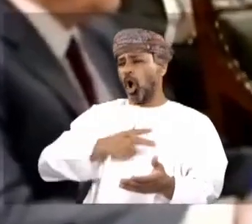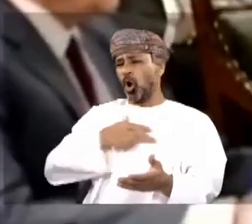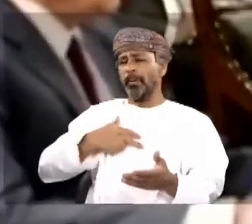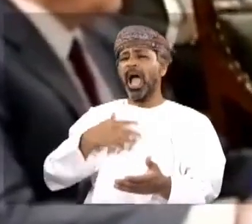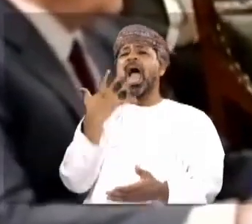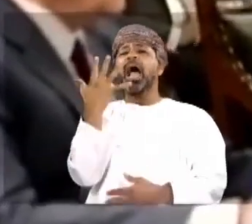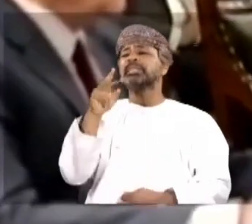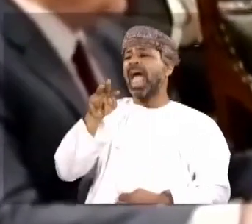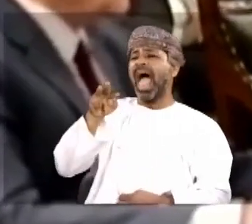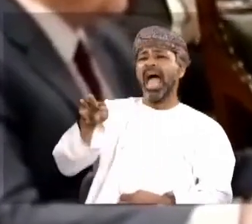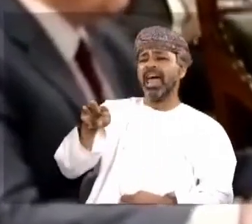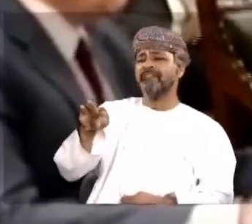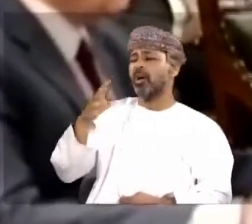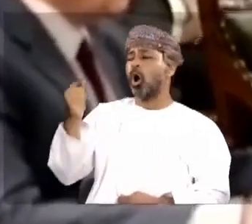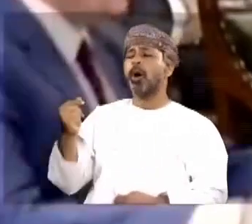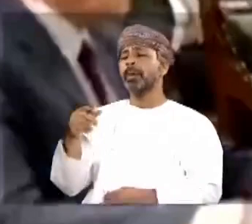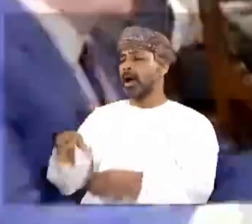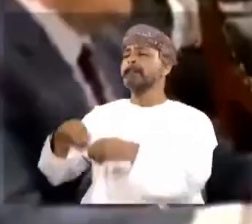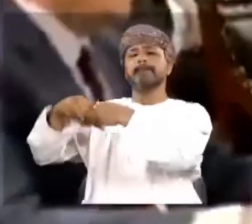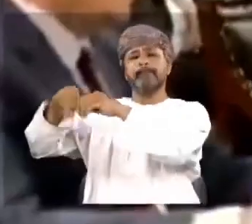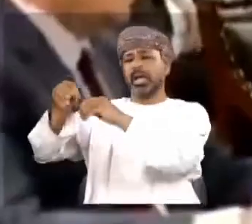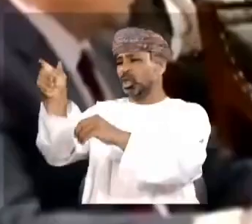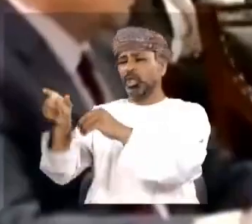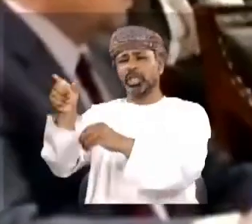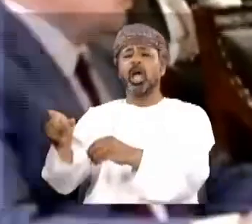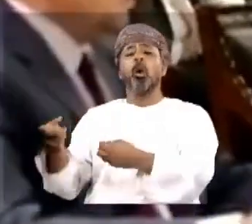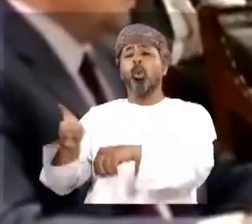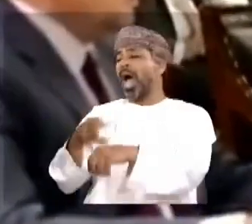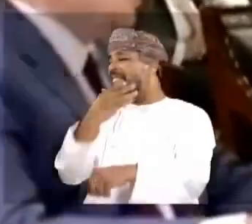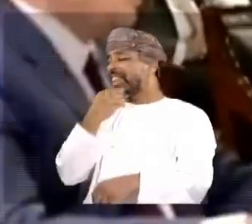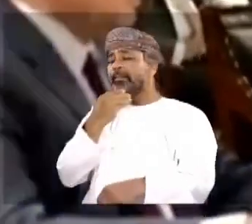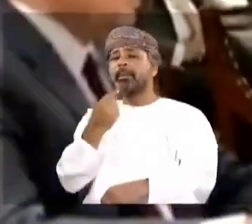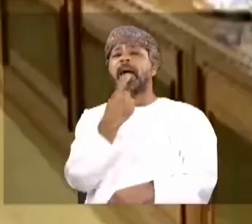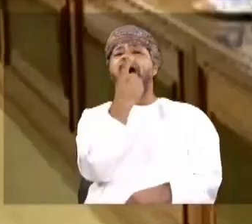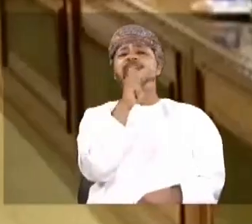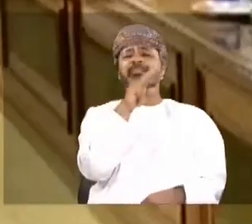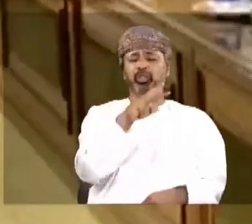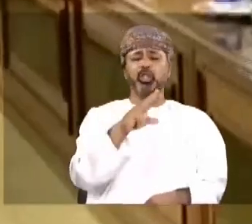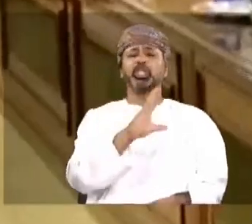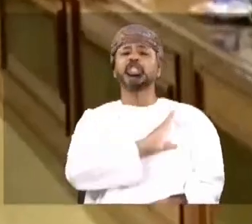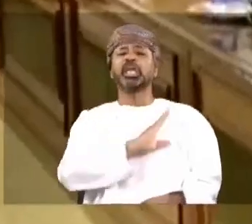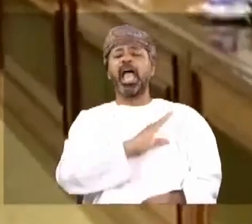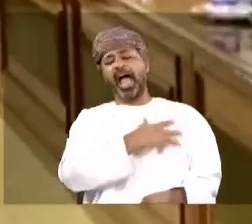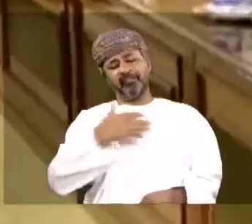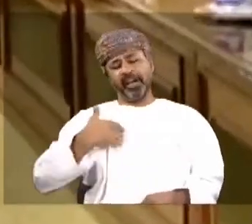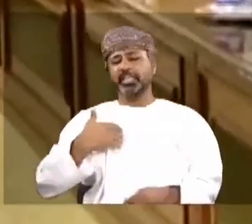5000 مقاتل مقابل تحرير طالبان 1000 جندي أفغاني.